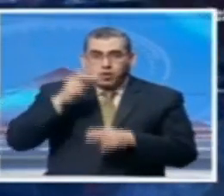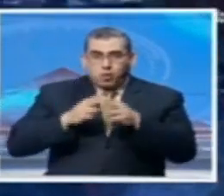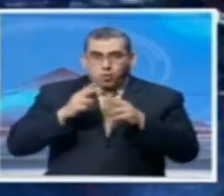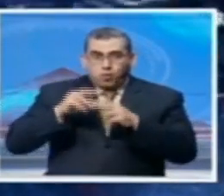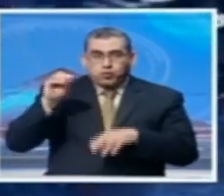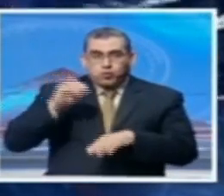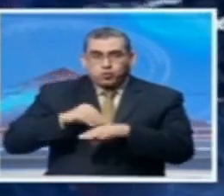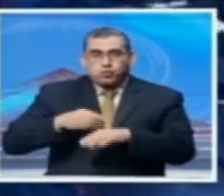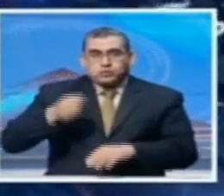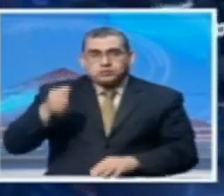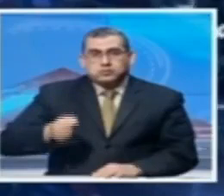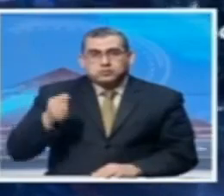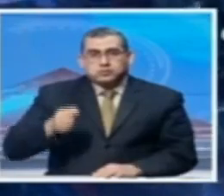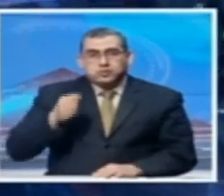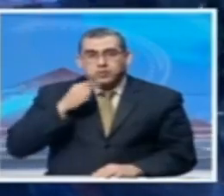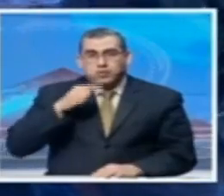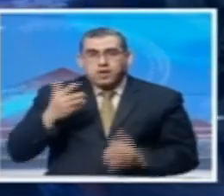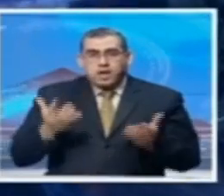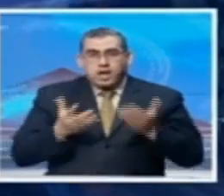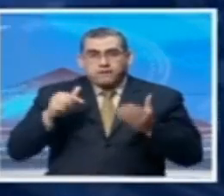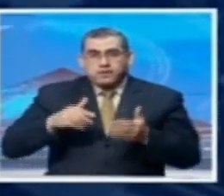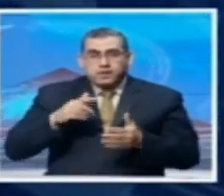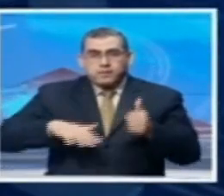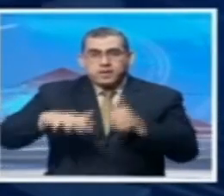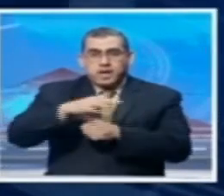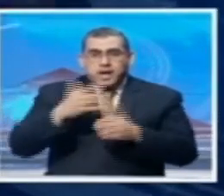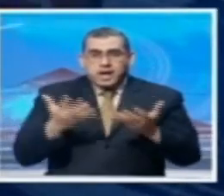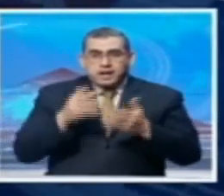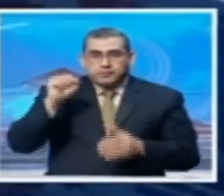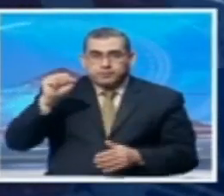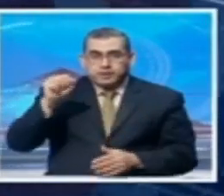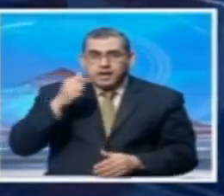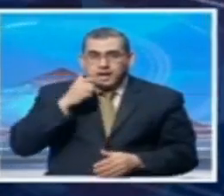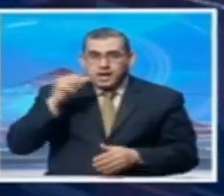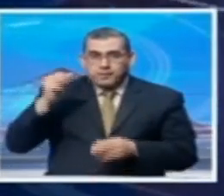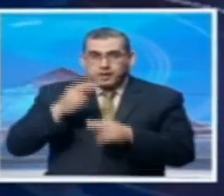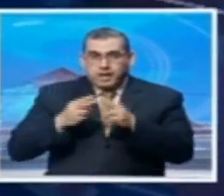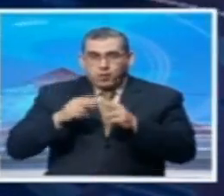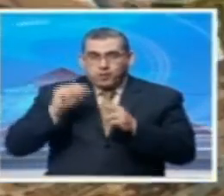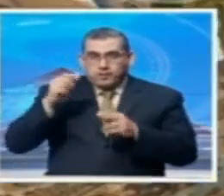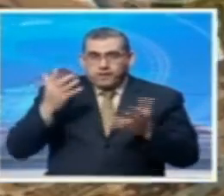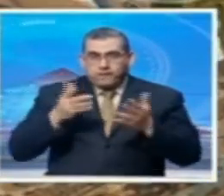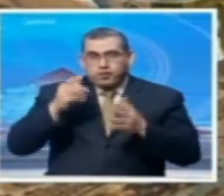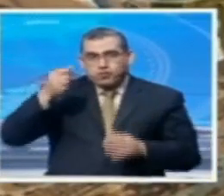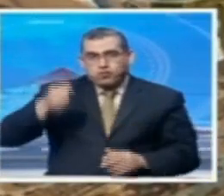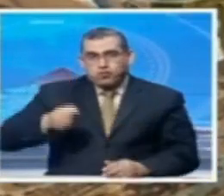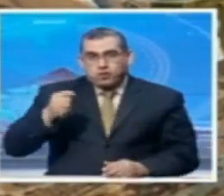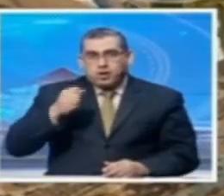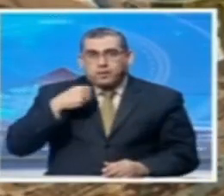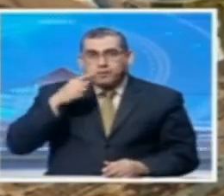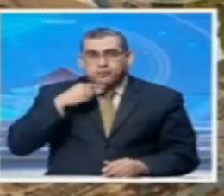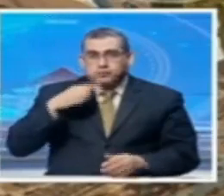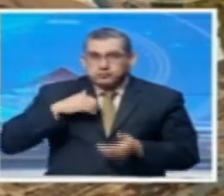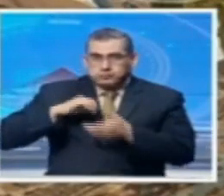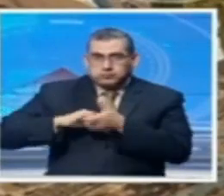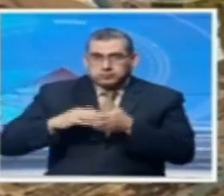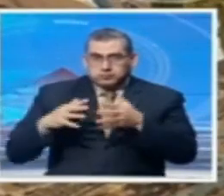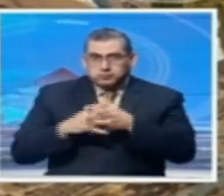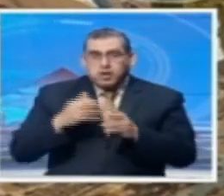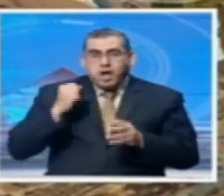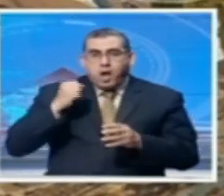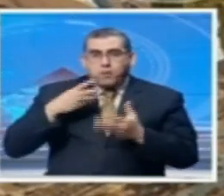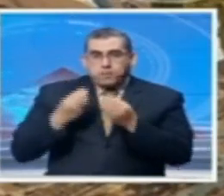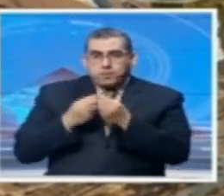الكويت مهنئا سيادته بمناسبة الاحتفال بالعيد الوطني للكويت، مؤكدا متانة وقوة العلاقات